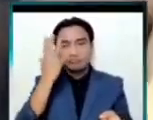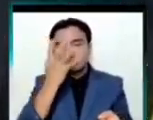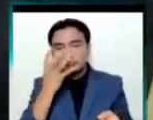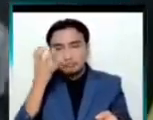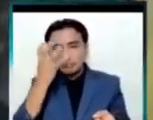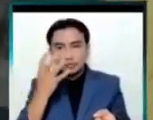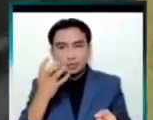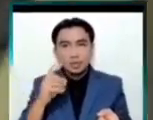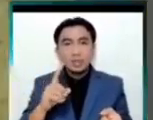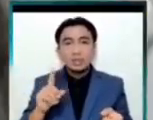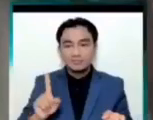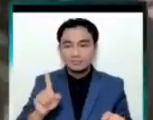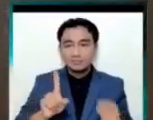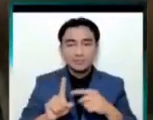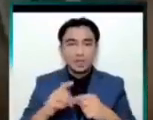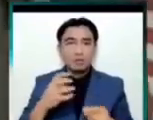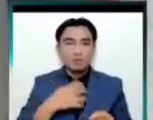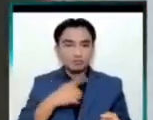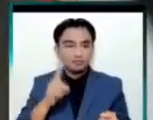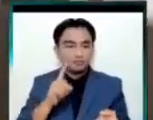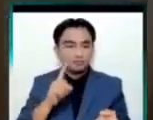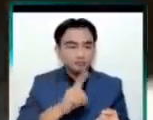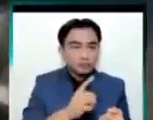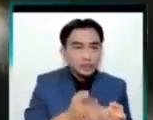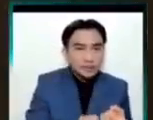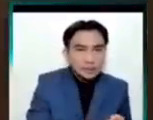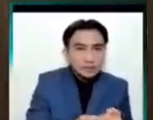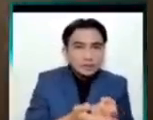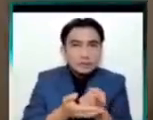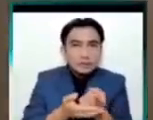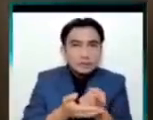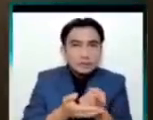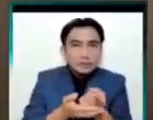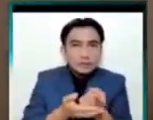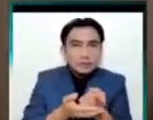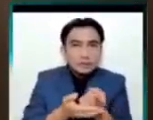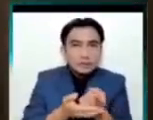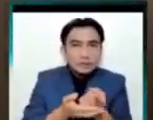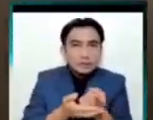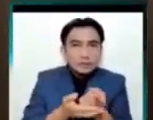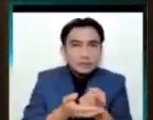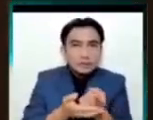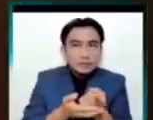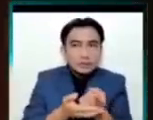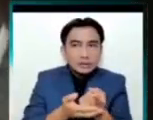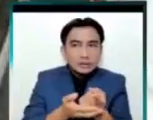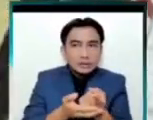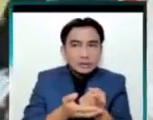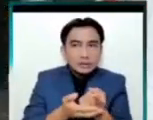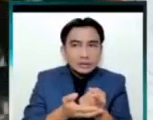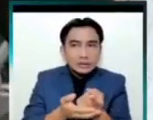binuhat pabalik sa platform ang babae. Nailigtas ang babae ilang minuto bago dumating ang tren.